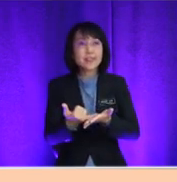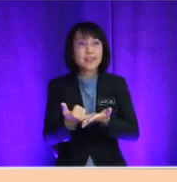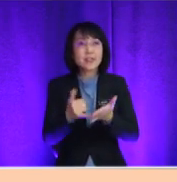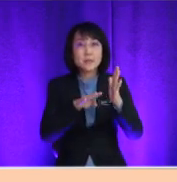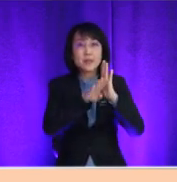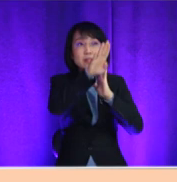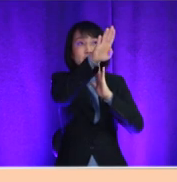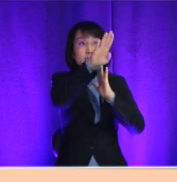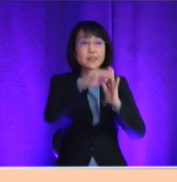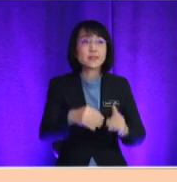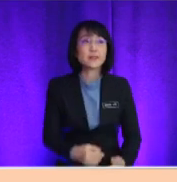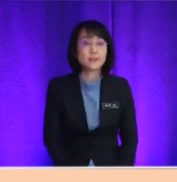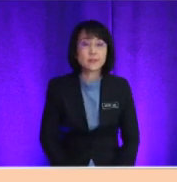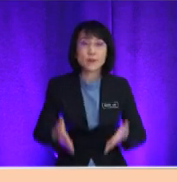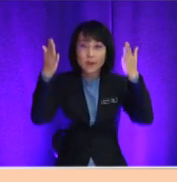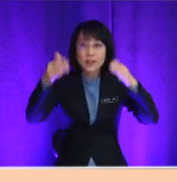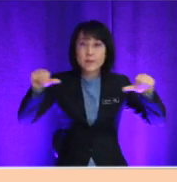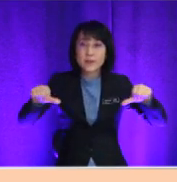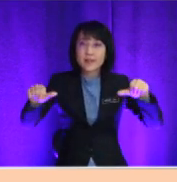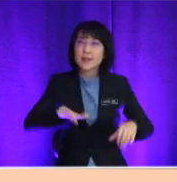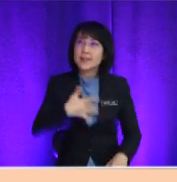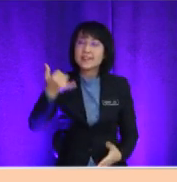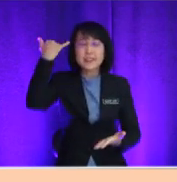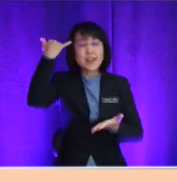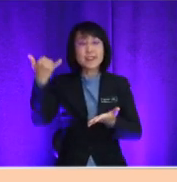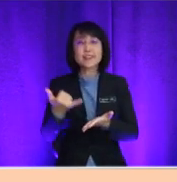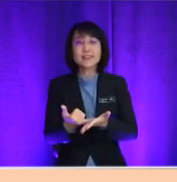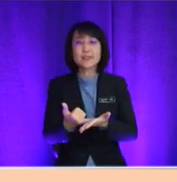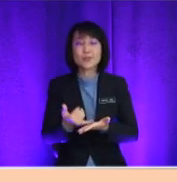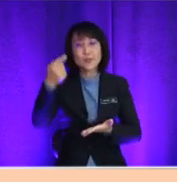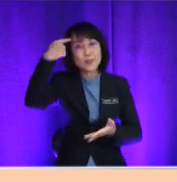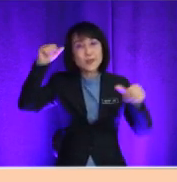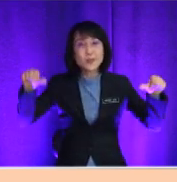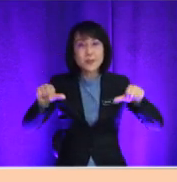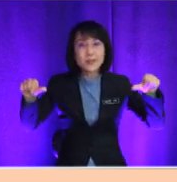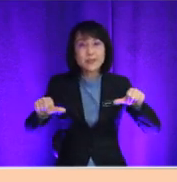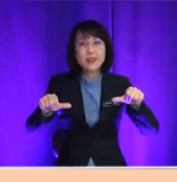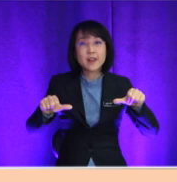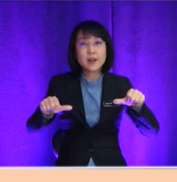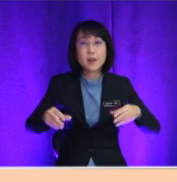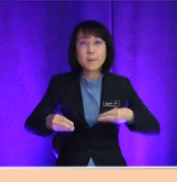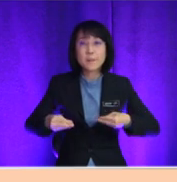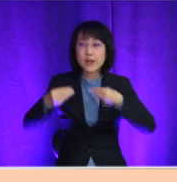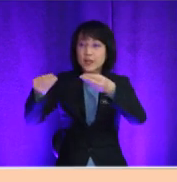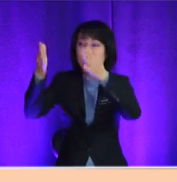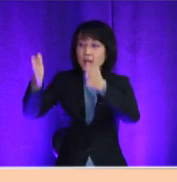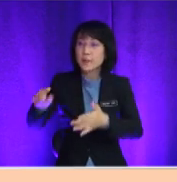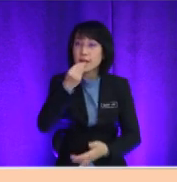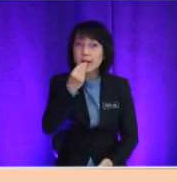makanan di rasa yakin dia bersih untuk masak pada pelanggan Dia kemudian